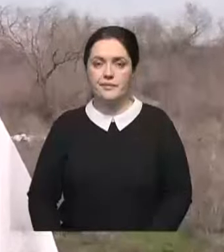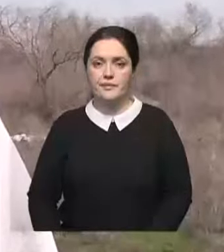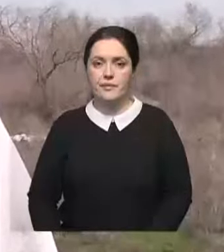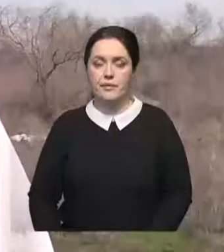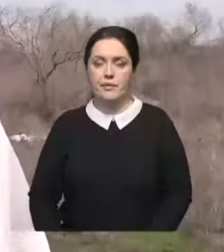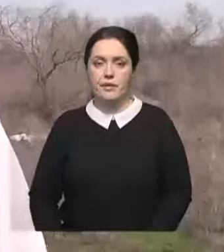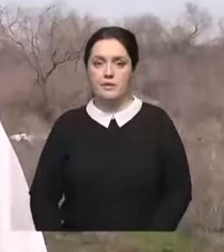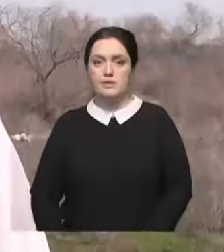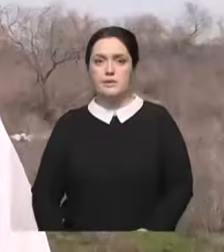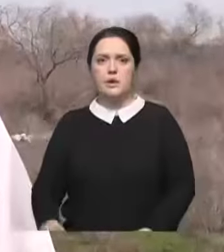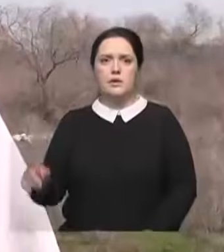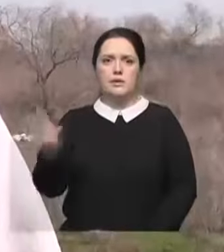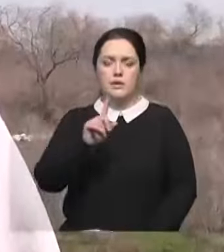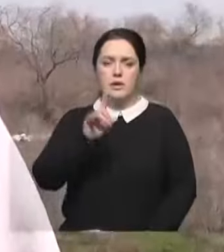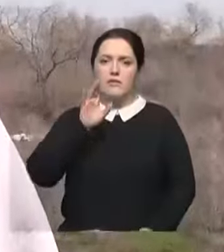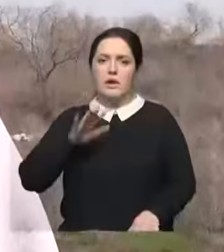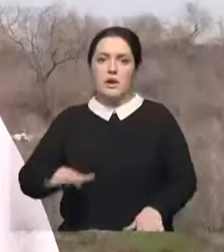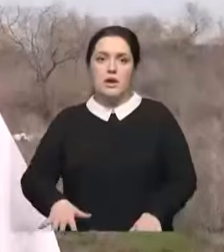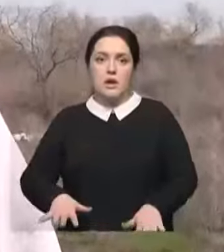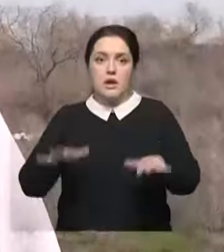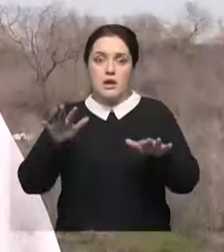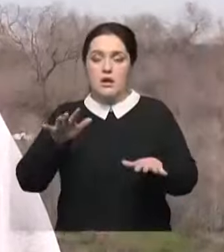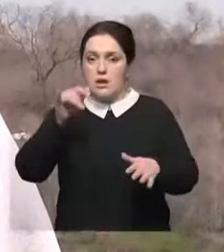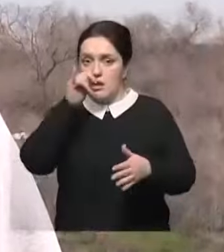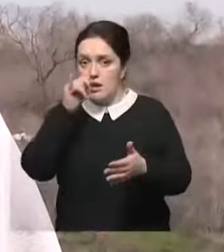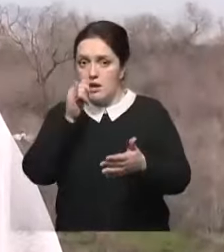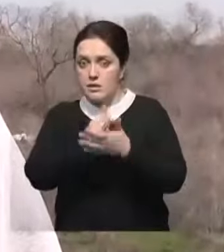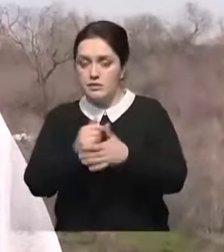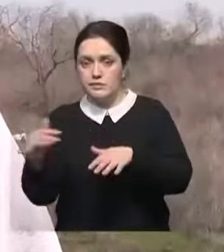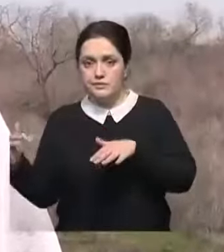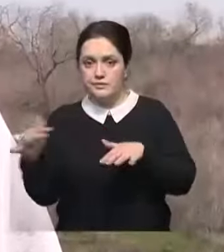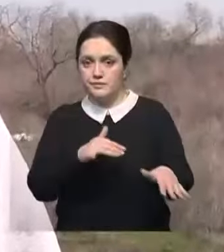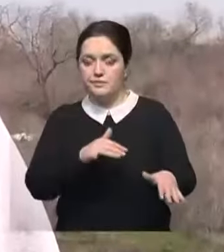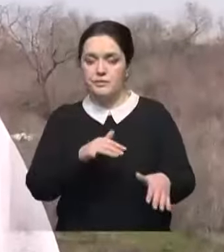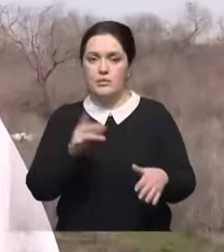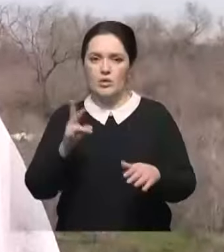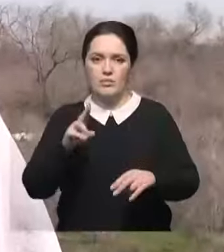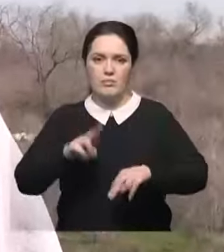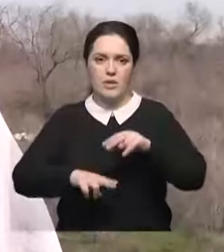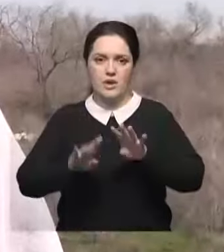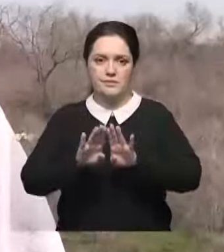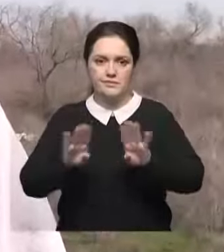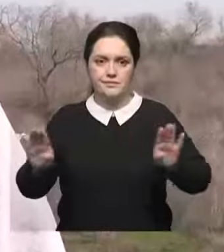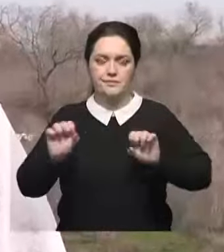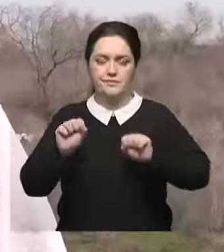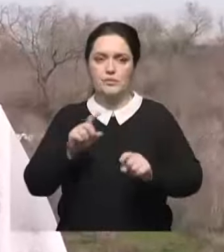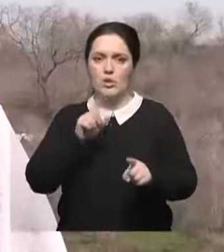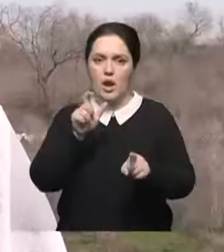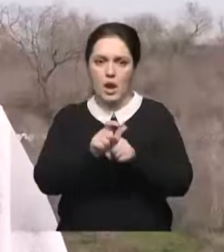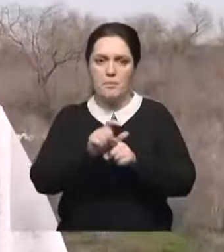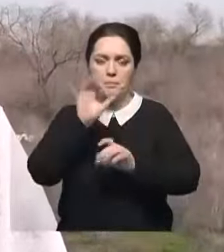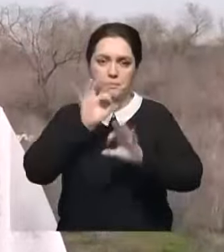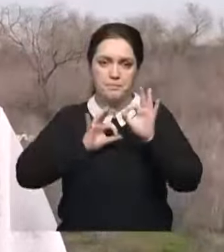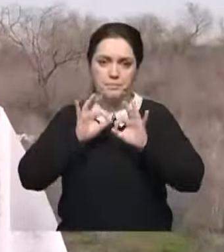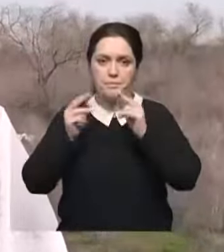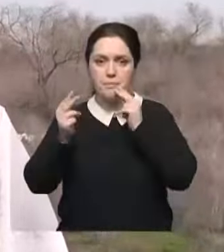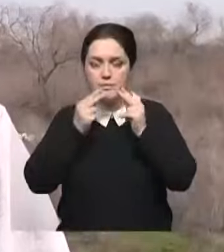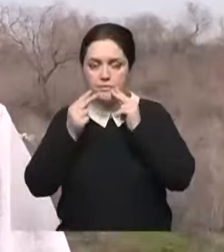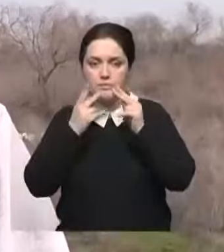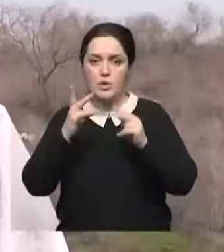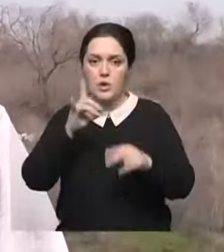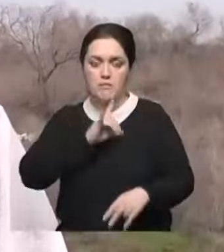Чтобы большая вода не попала в населенные пункты, мы должны построить плотины, ограждения, создать запасы лекарств, продуктов питания и